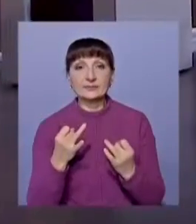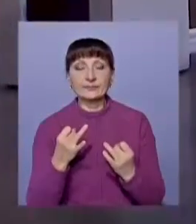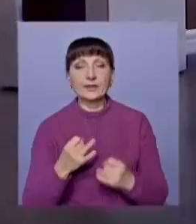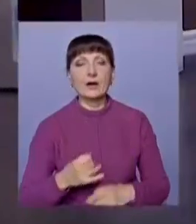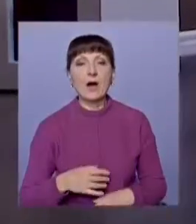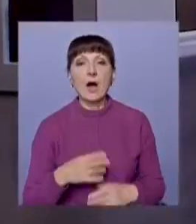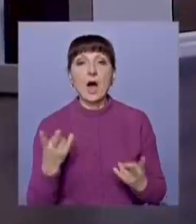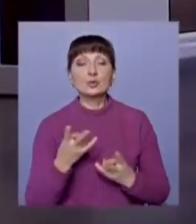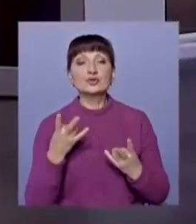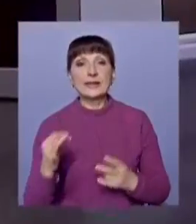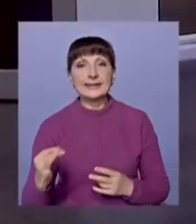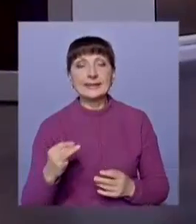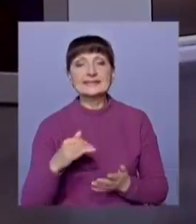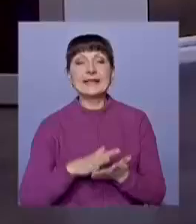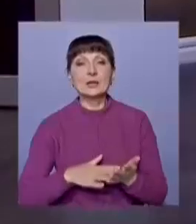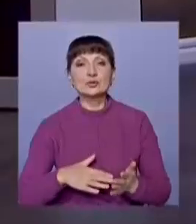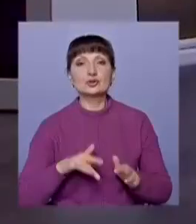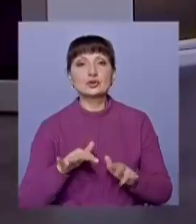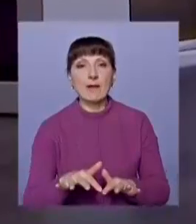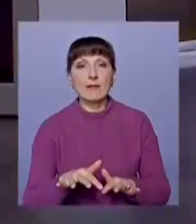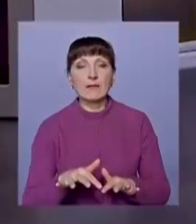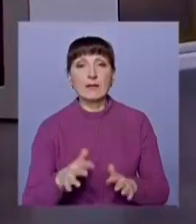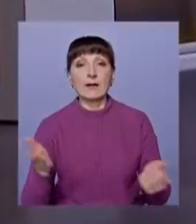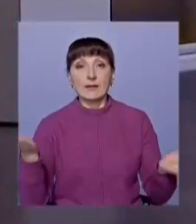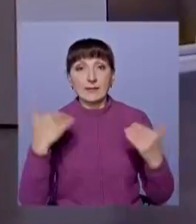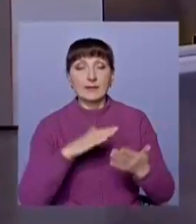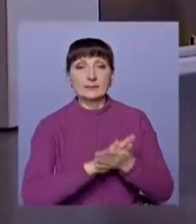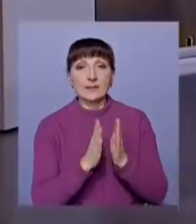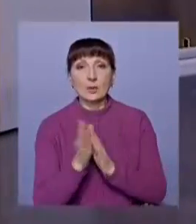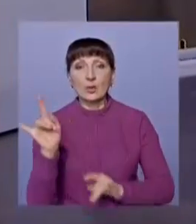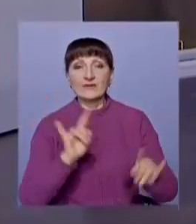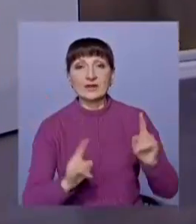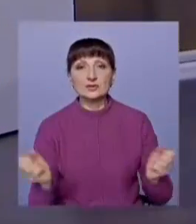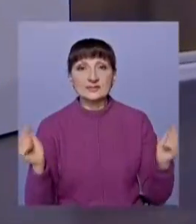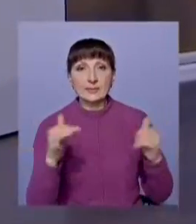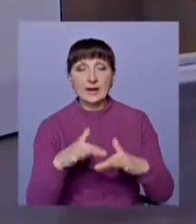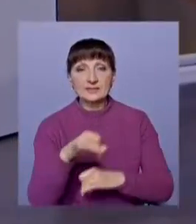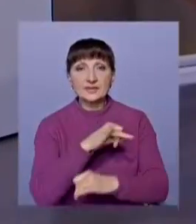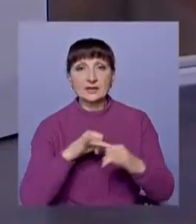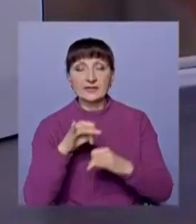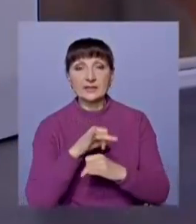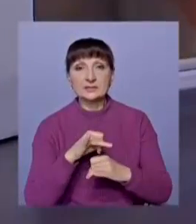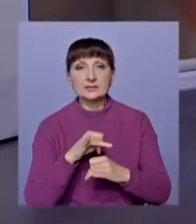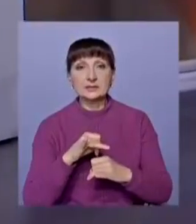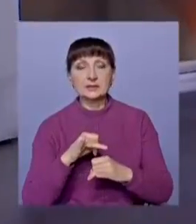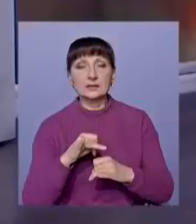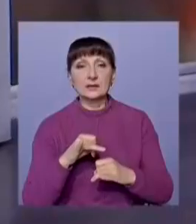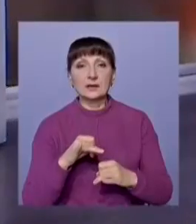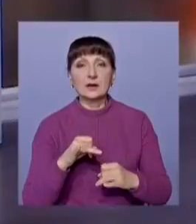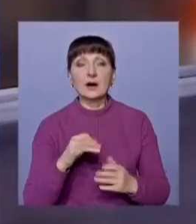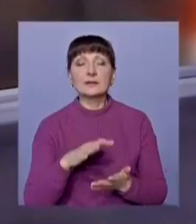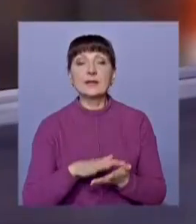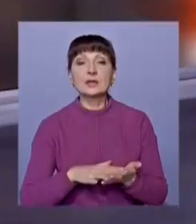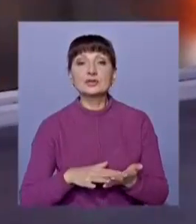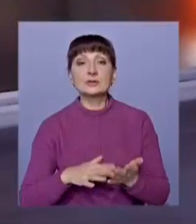ли предпринимать следующий шаг в плане вот именно, да, склонить эти стороны, не только озвучить, да, что мы готовы предоставить площадку, а сделать следующий